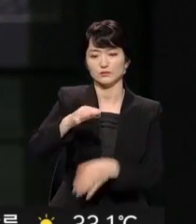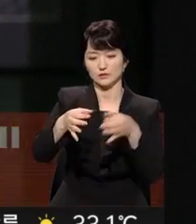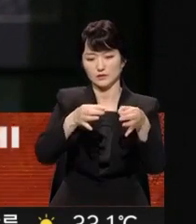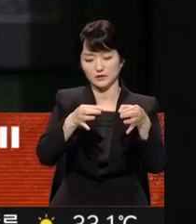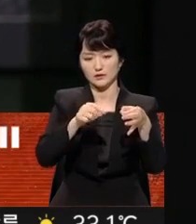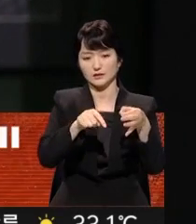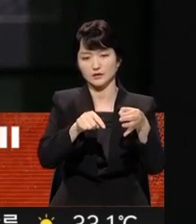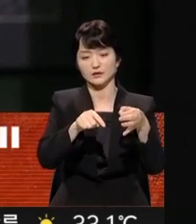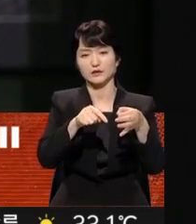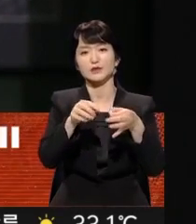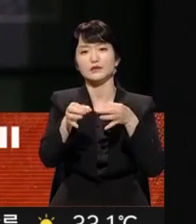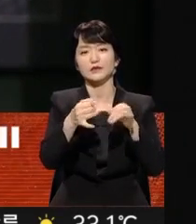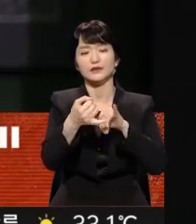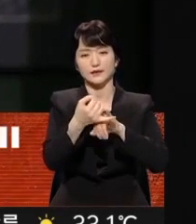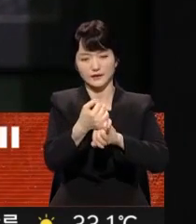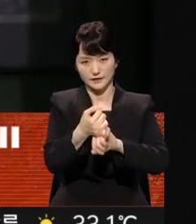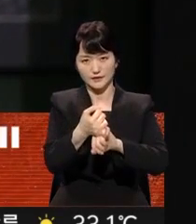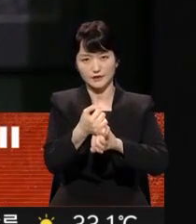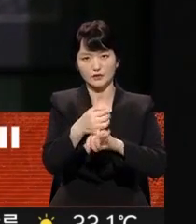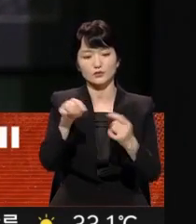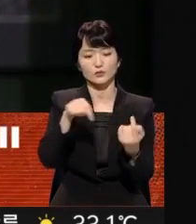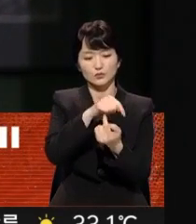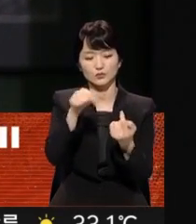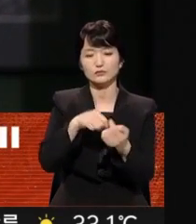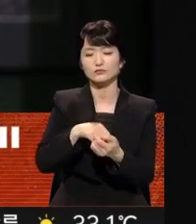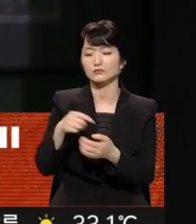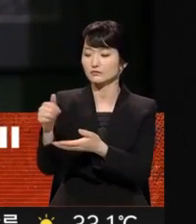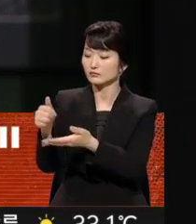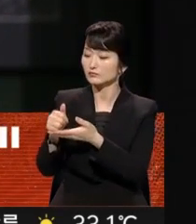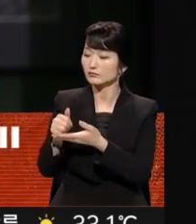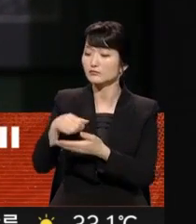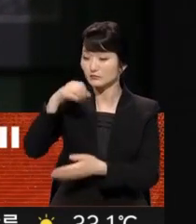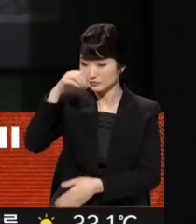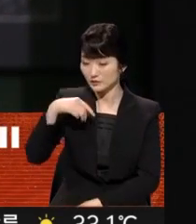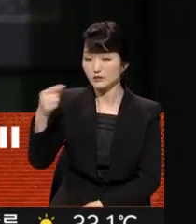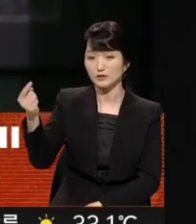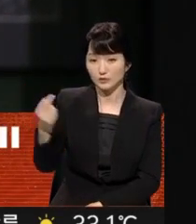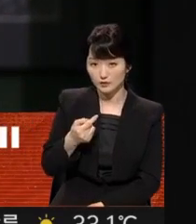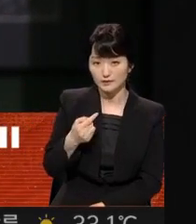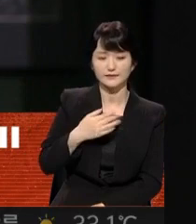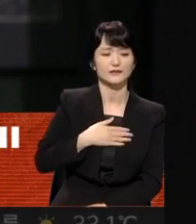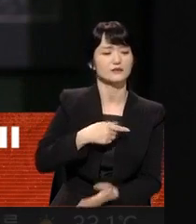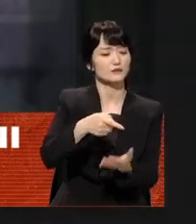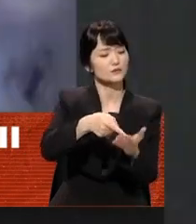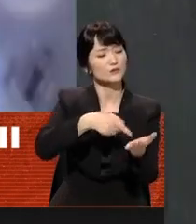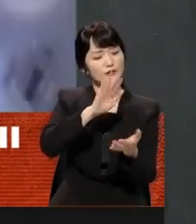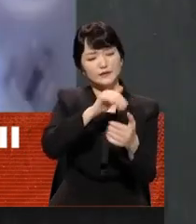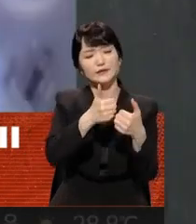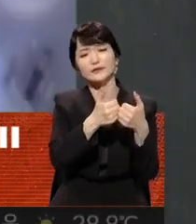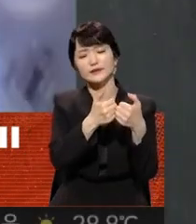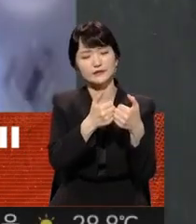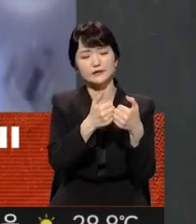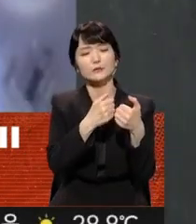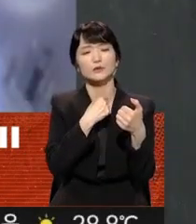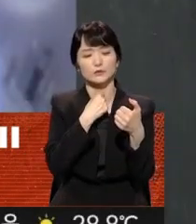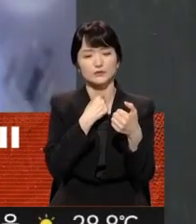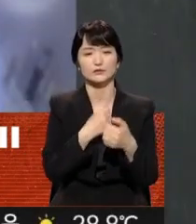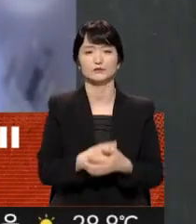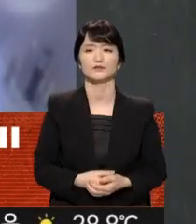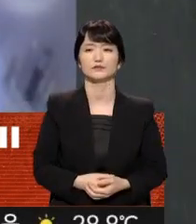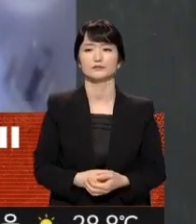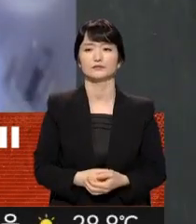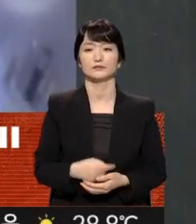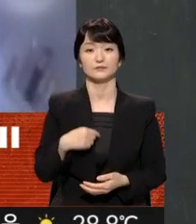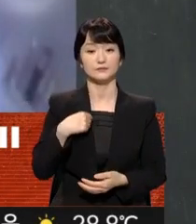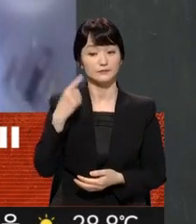되고 있는데 저 여성은 예약도 없이 와서는 난 시술은 안 할 거고 상담만 하고 싶다 이렇게 요구를 했다는 겁니다. 그러면서